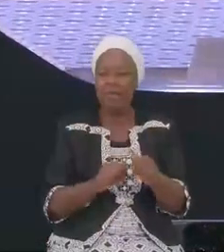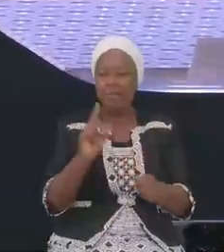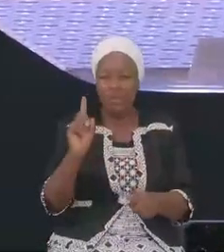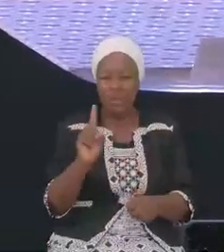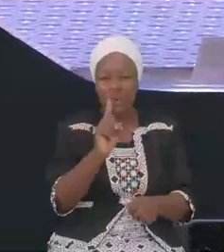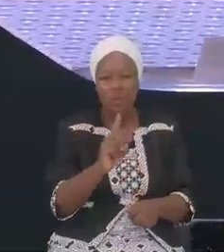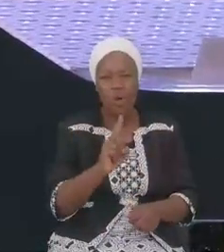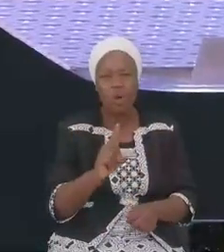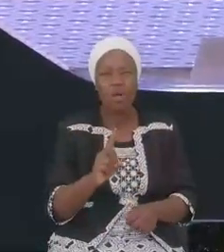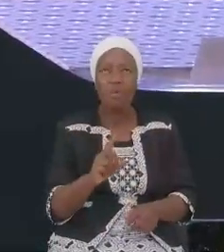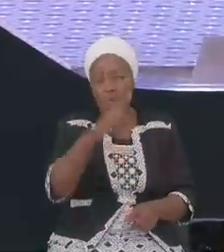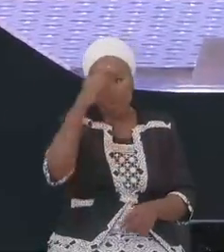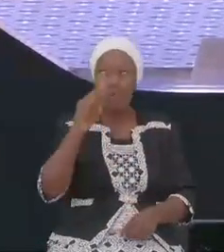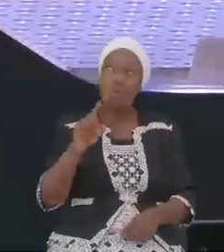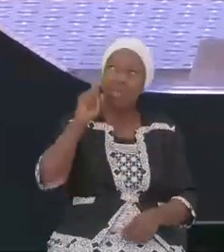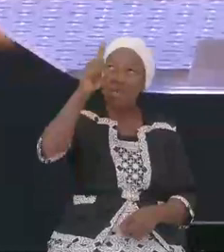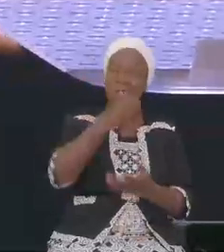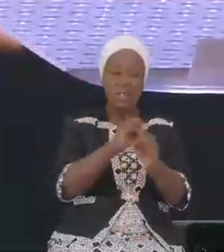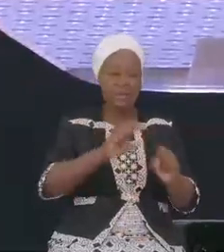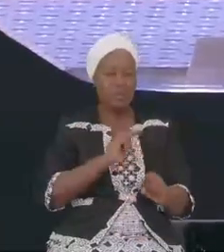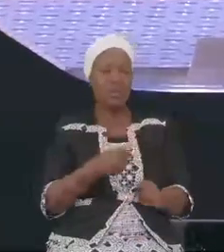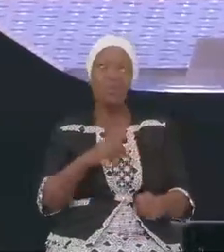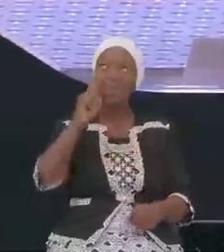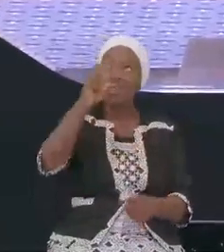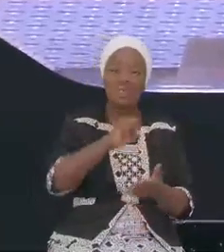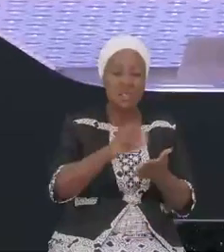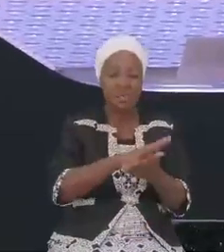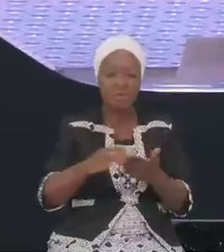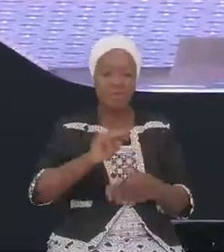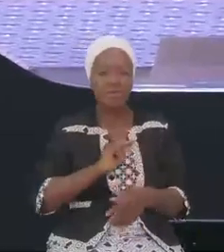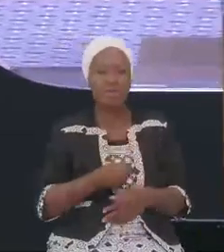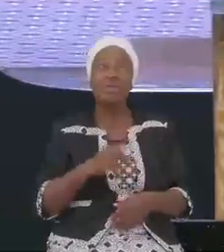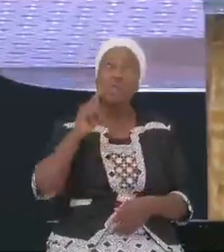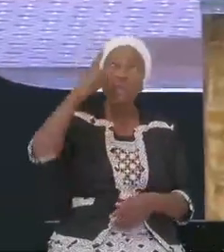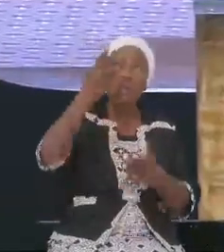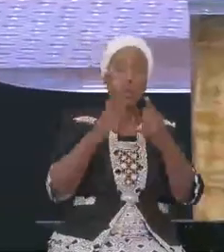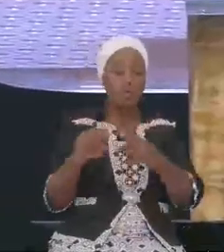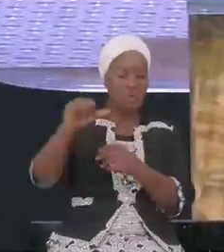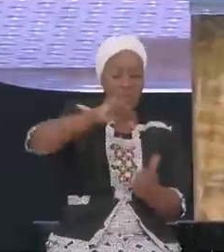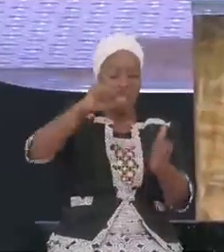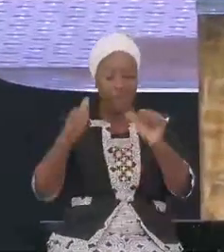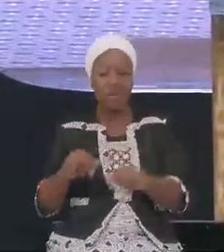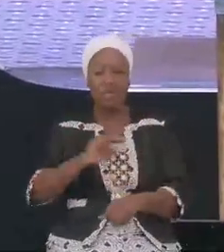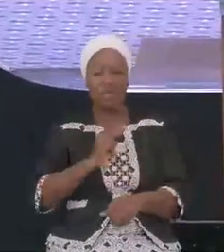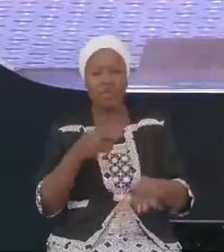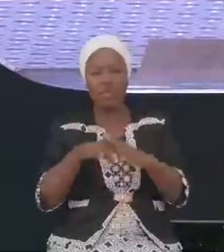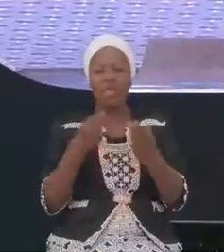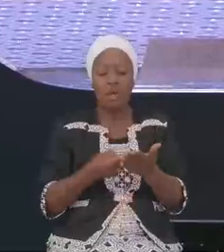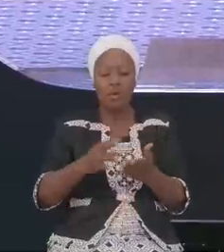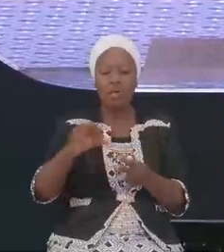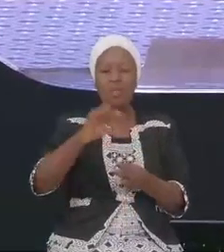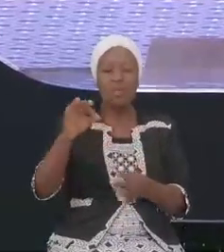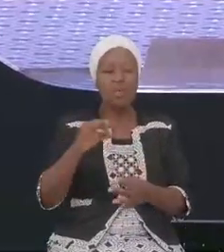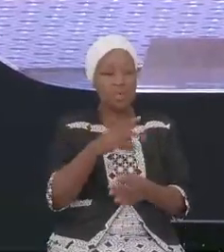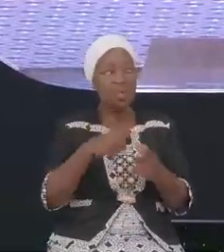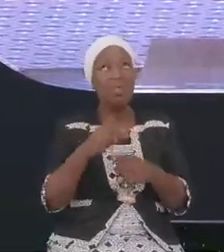tout le monde, il nous a sauvés, il nous a sanctifiés, et il veut nous baptiser. Il veut nous baptiser